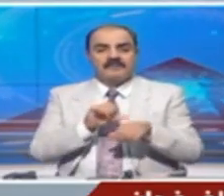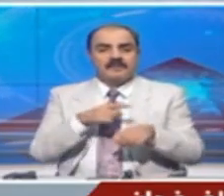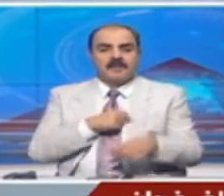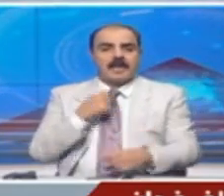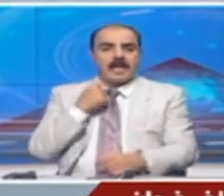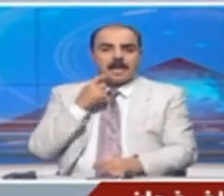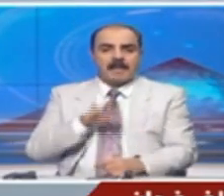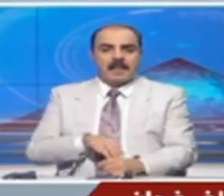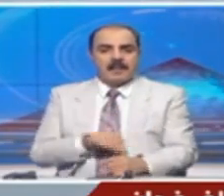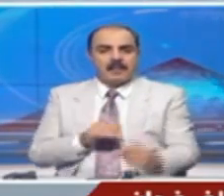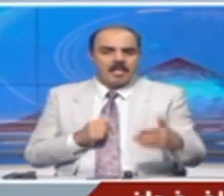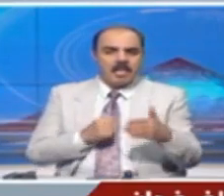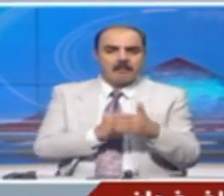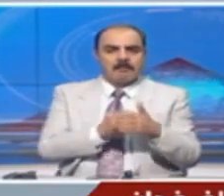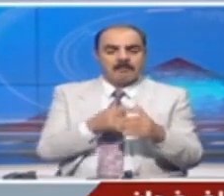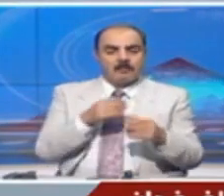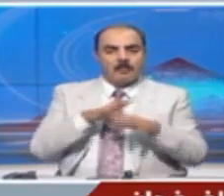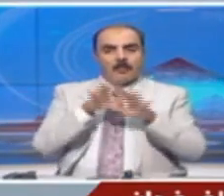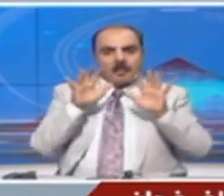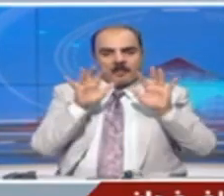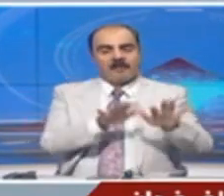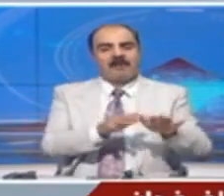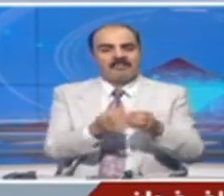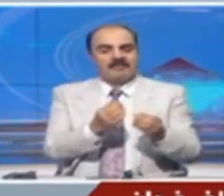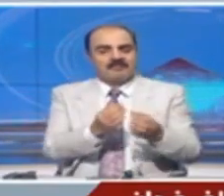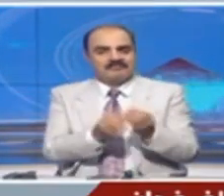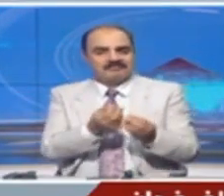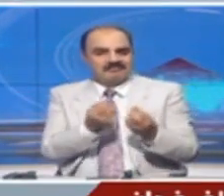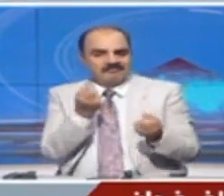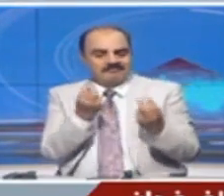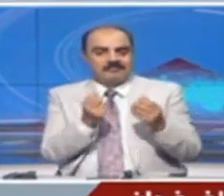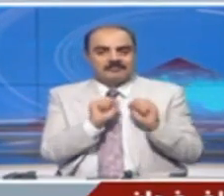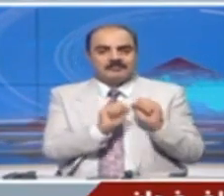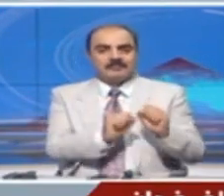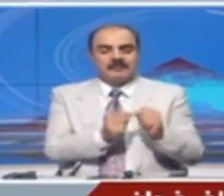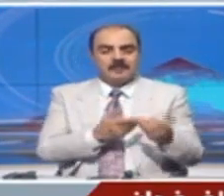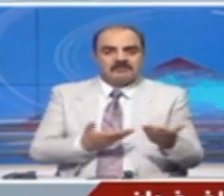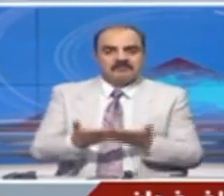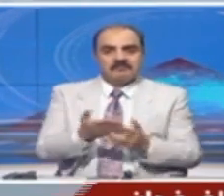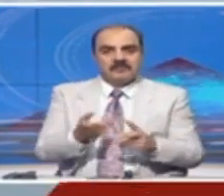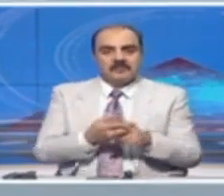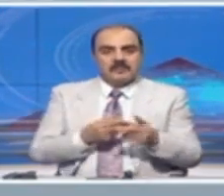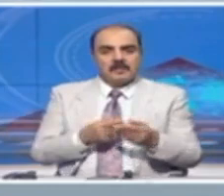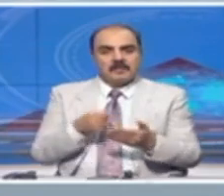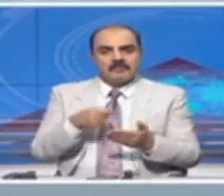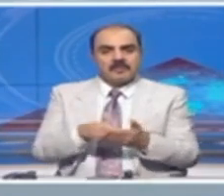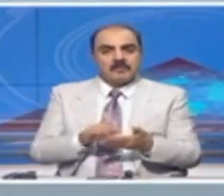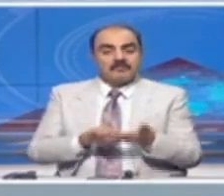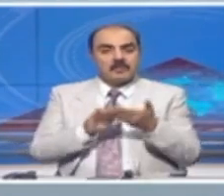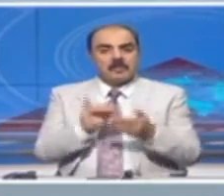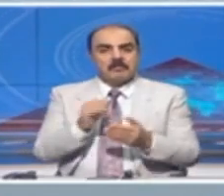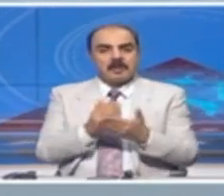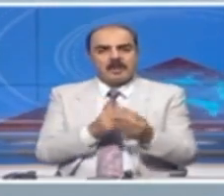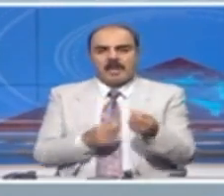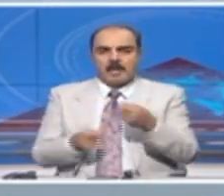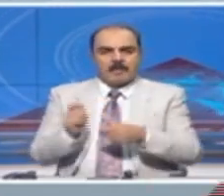في مدينة الأمل، والذي سيضم وحدات حرفية متخصصة للسكان مزودة بالخدمات اللازمة